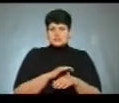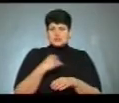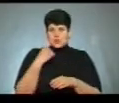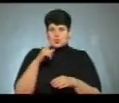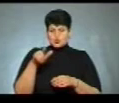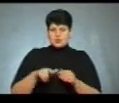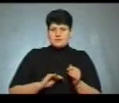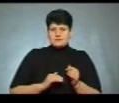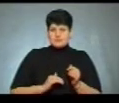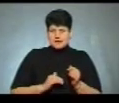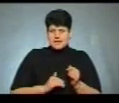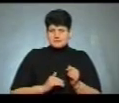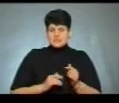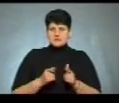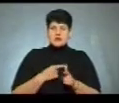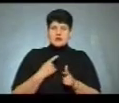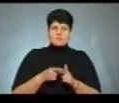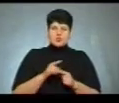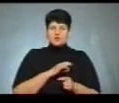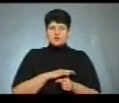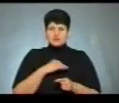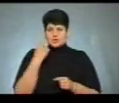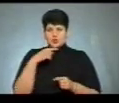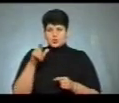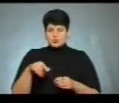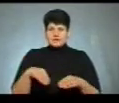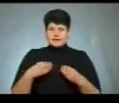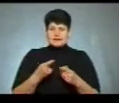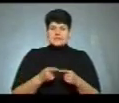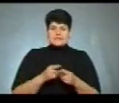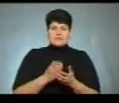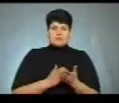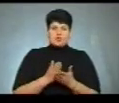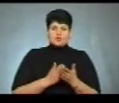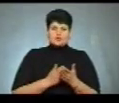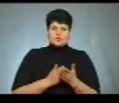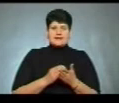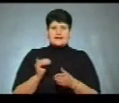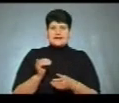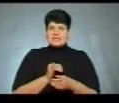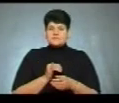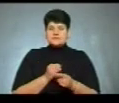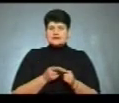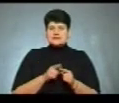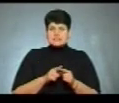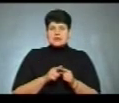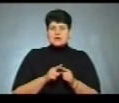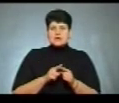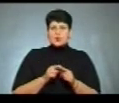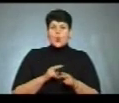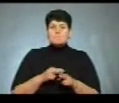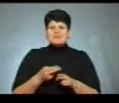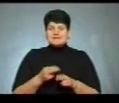кодом діяльності, КВЕДом, або юридична особа, яка надає ці послуги, і, власне, оця компенсація